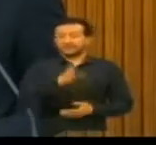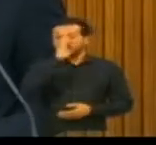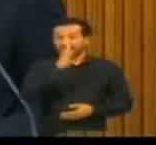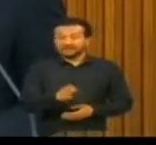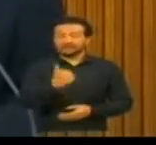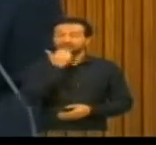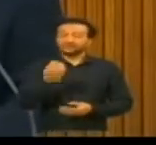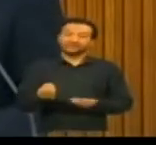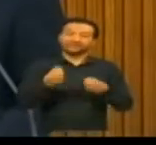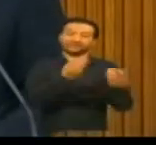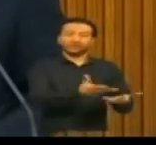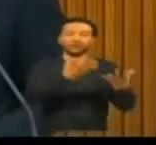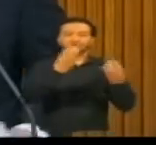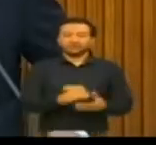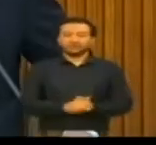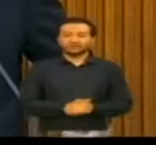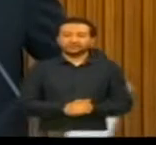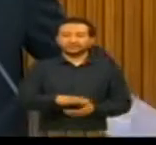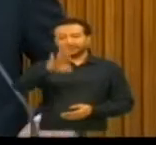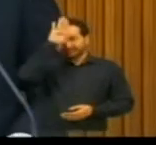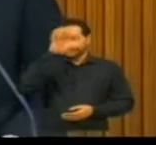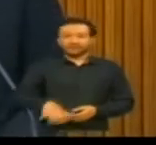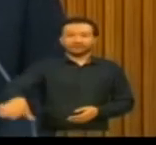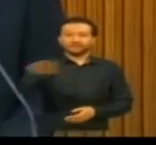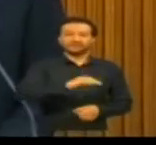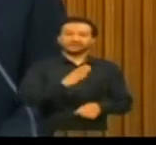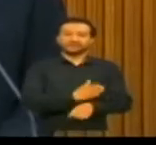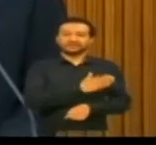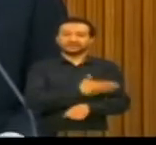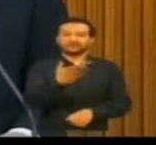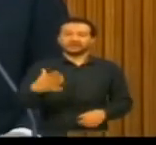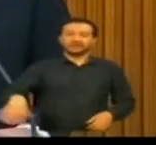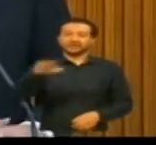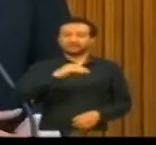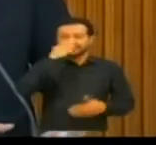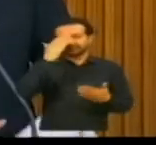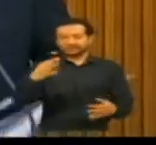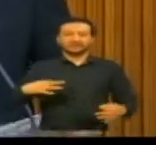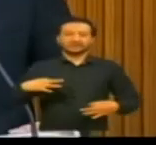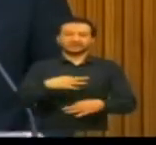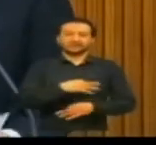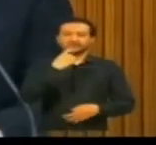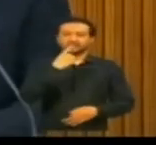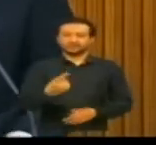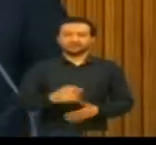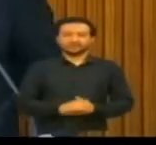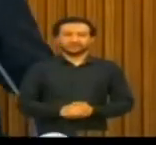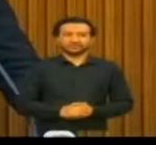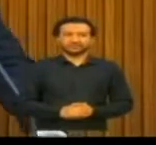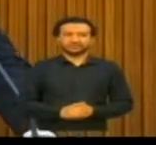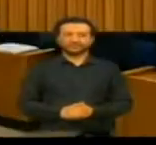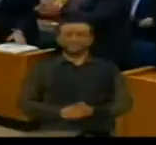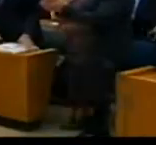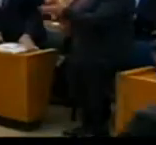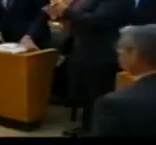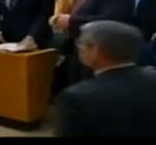teslim edecek olanlar da İstanbul'un vatandaşları. Hepinize selamlar, saygılar sunuyorum değerli arkadaşlarım.